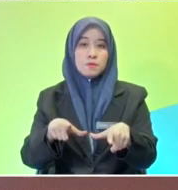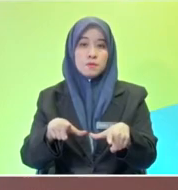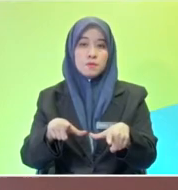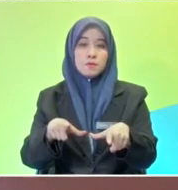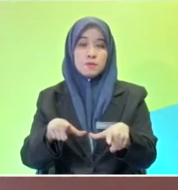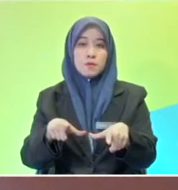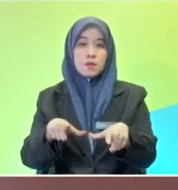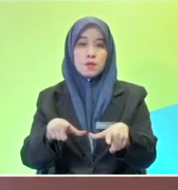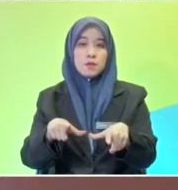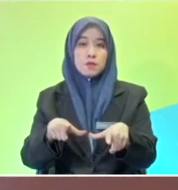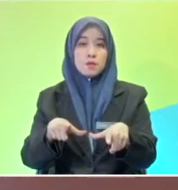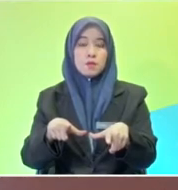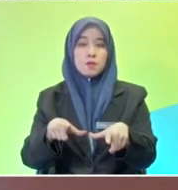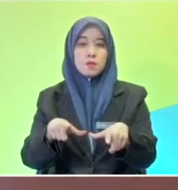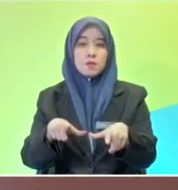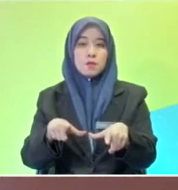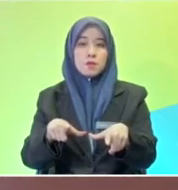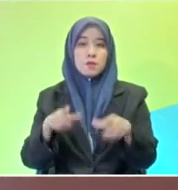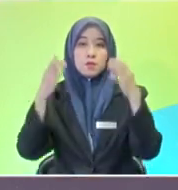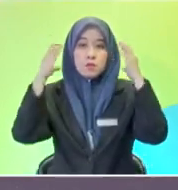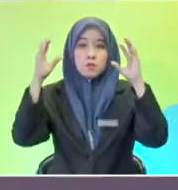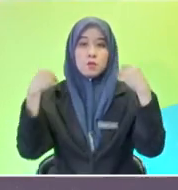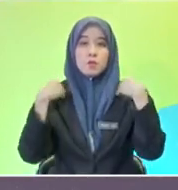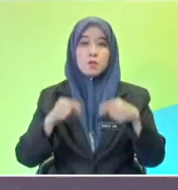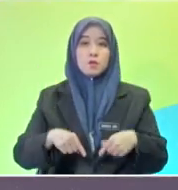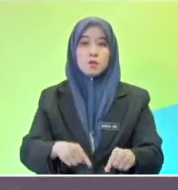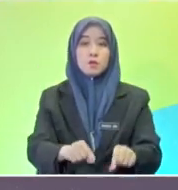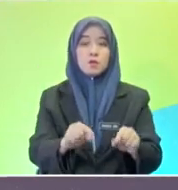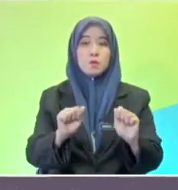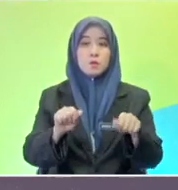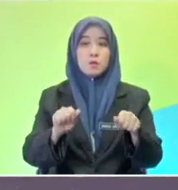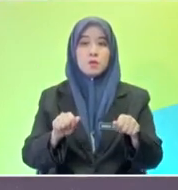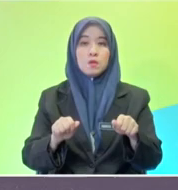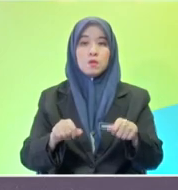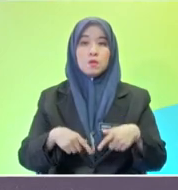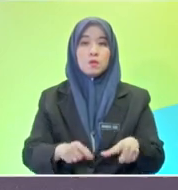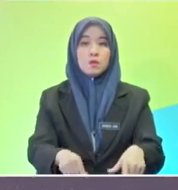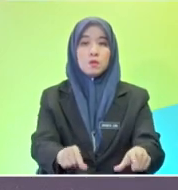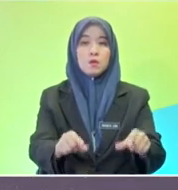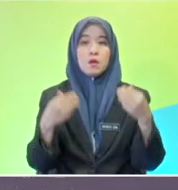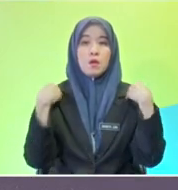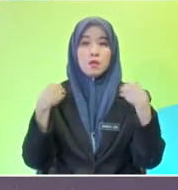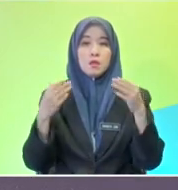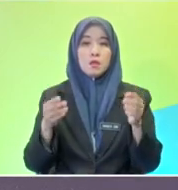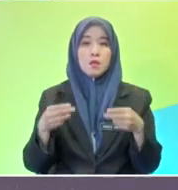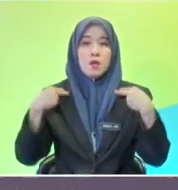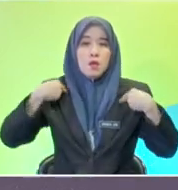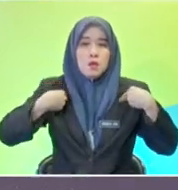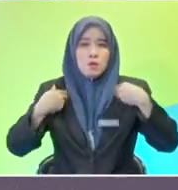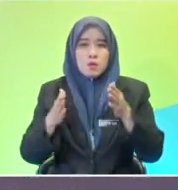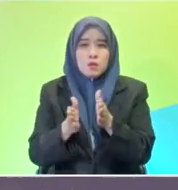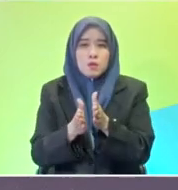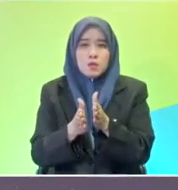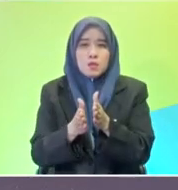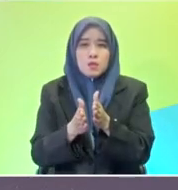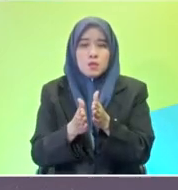Betul. Cikgu bergeraklah. Ada yang boleh gerak. Ada bergerak. Cikgu ada haiwan kecil. Bergerak lagi.